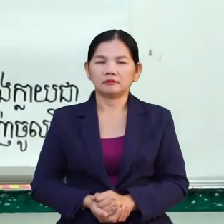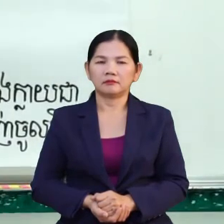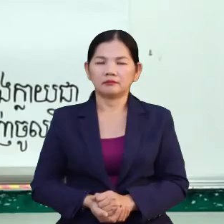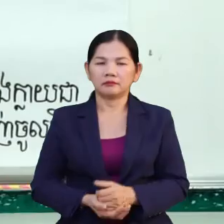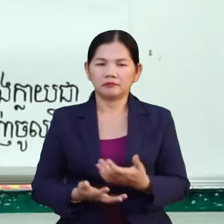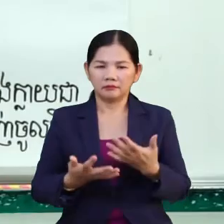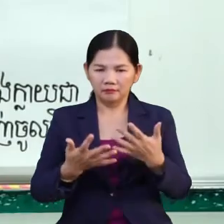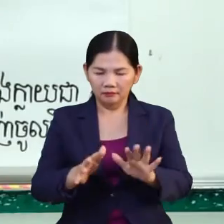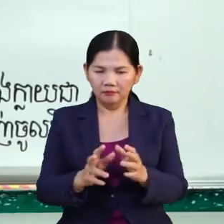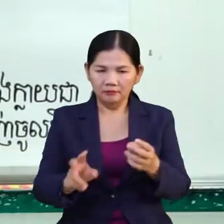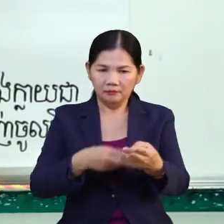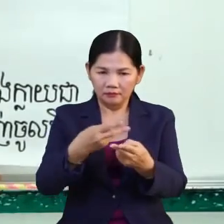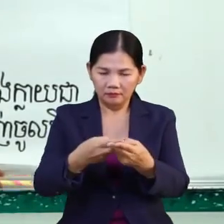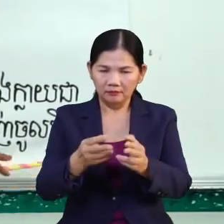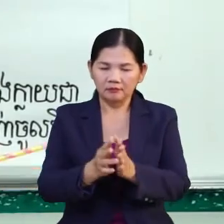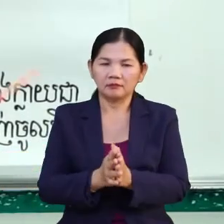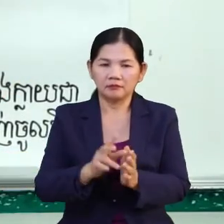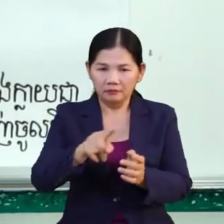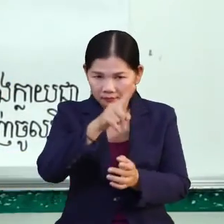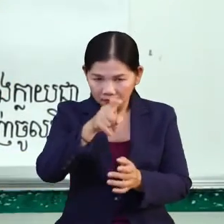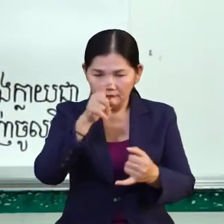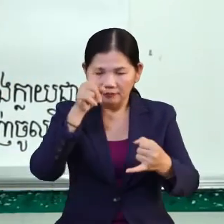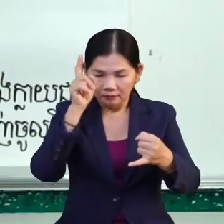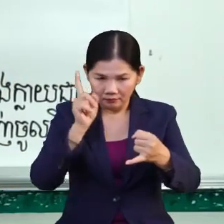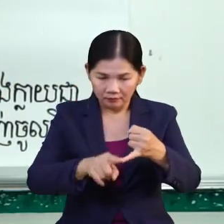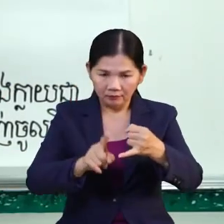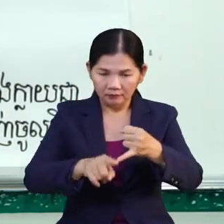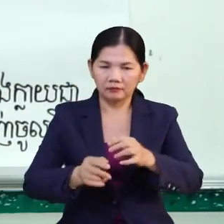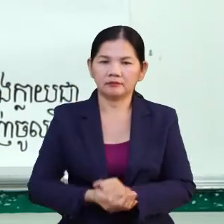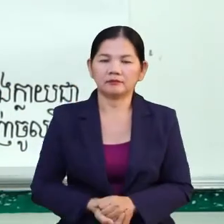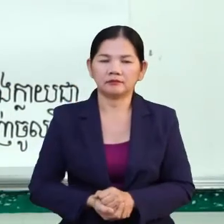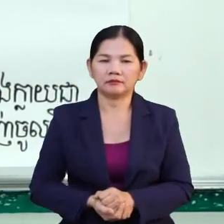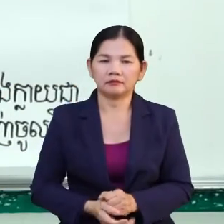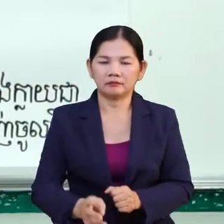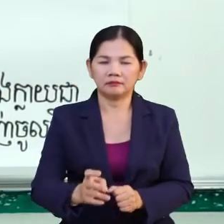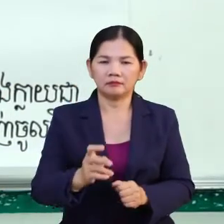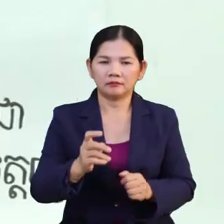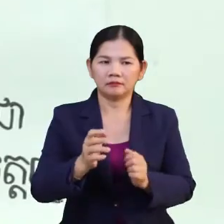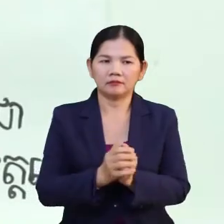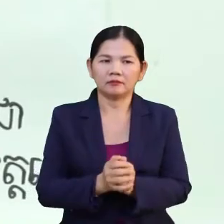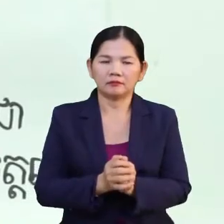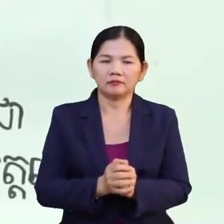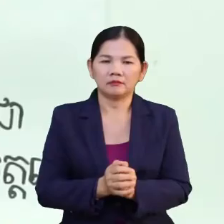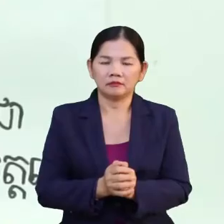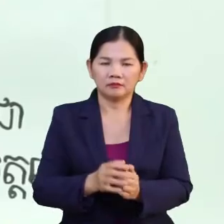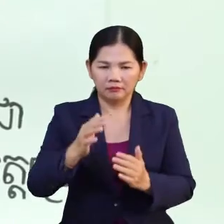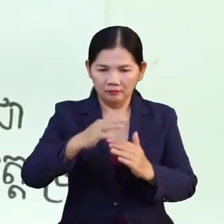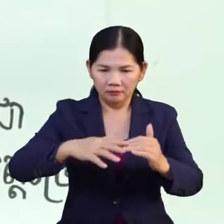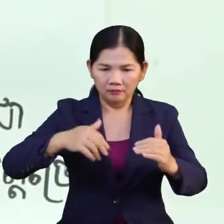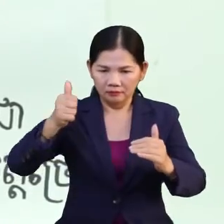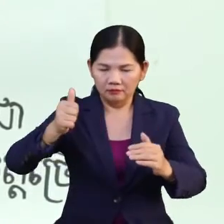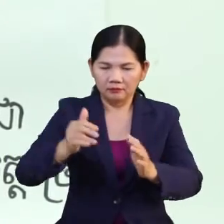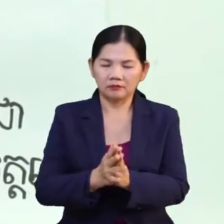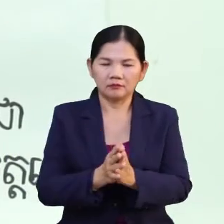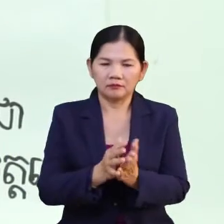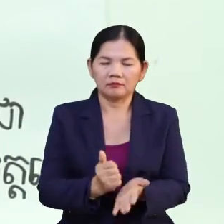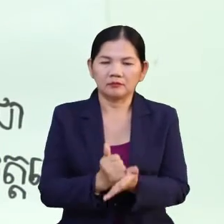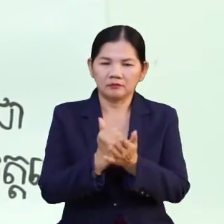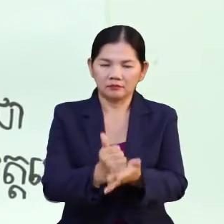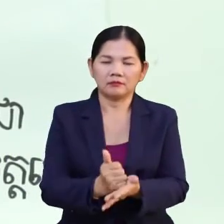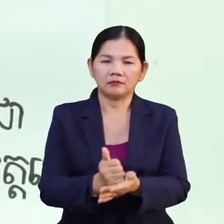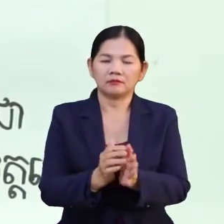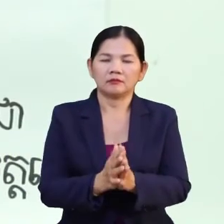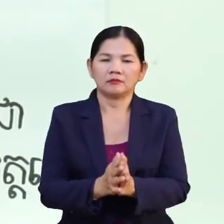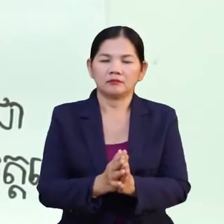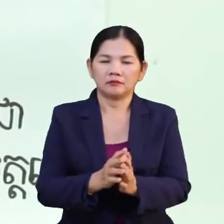ចានេះគឺជាចម្លើយនៃសំណួរចុងក្រោយរបស់យើងតោះកគំរូល្អដែលខ្ញុំគប់បី